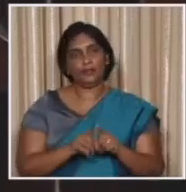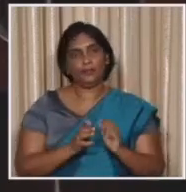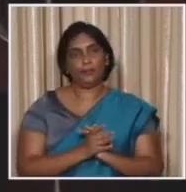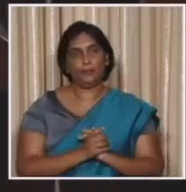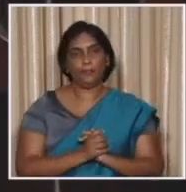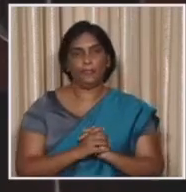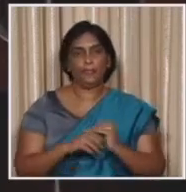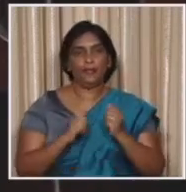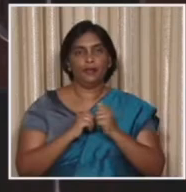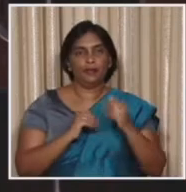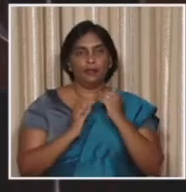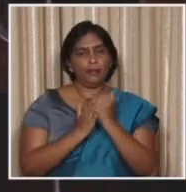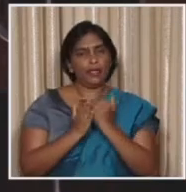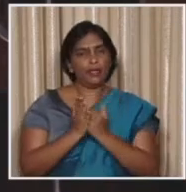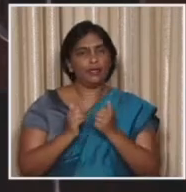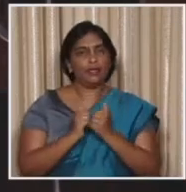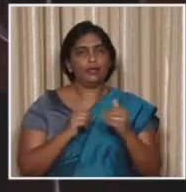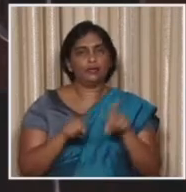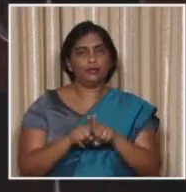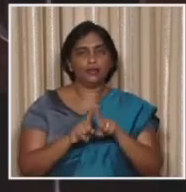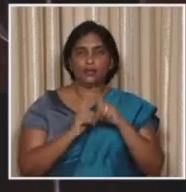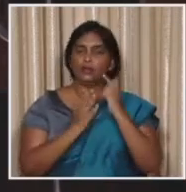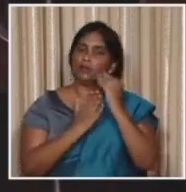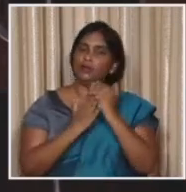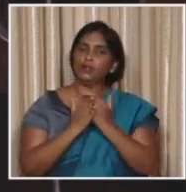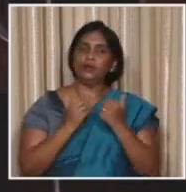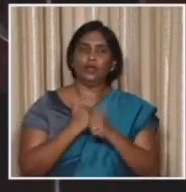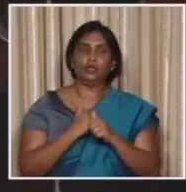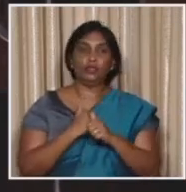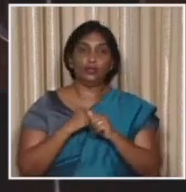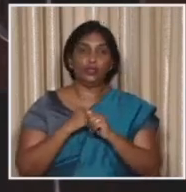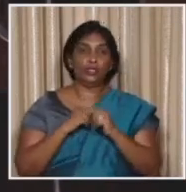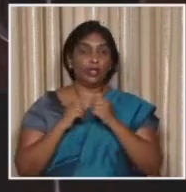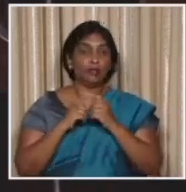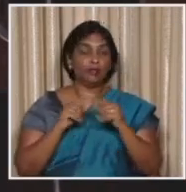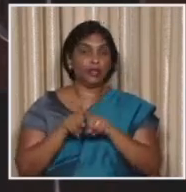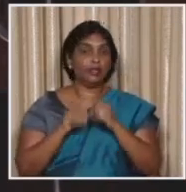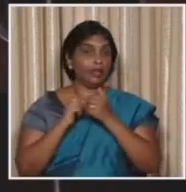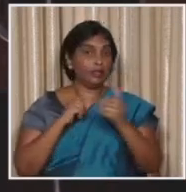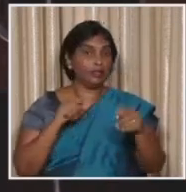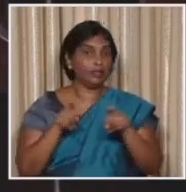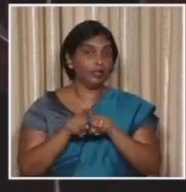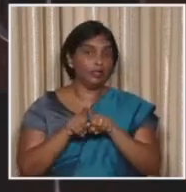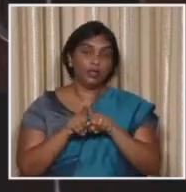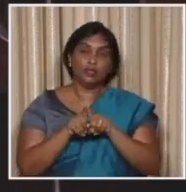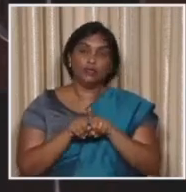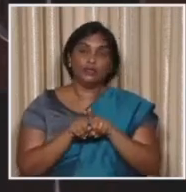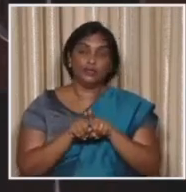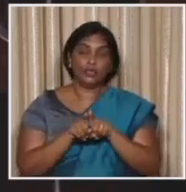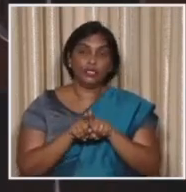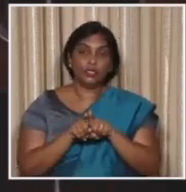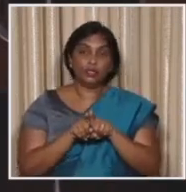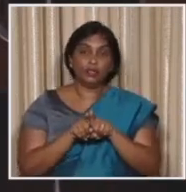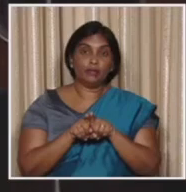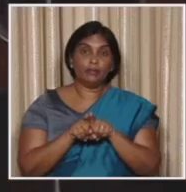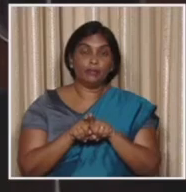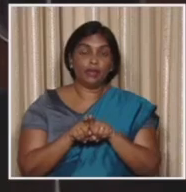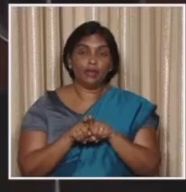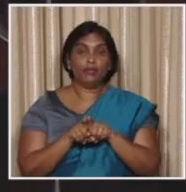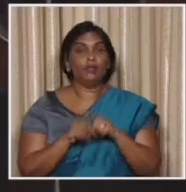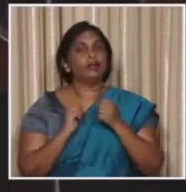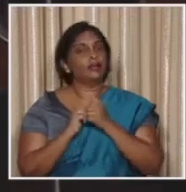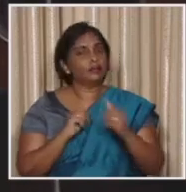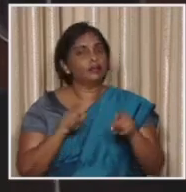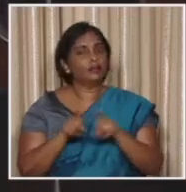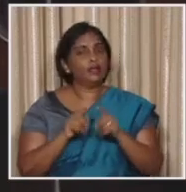සමස්ත පද්ධතියෙන් බිඳ වැටෙන ඖෂධ නිෂ්පාදනය කරන රට ඇතුලේ තියෙන ක්‍රමවේදයක් බිඳ වැටෙනවා ඒ වගේම නියෝජ්‍ය කතානායකතුමනි මට තව මිනිත්තුවක් දෙන්න මේ කාරණේ කියලා මම අවසන්